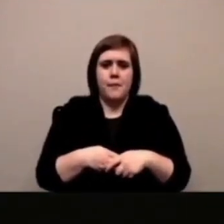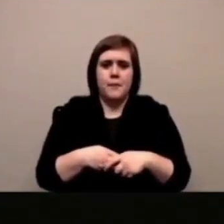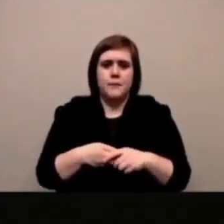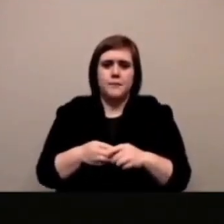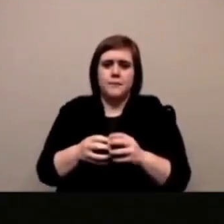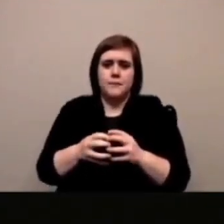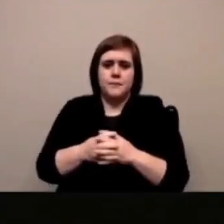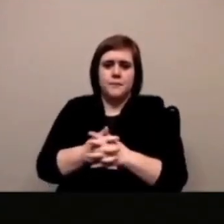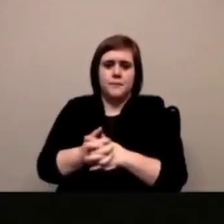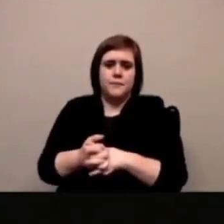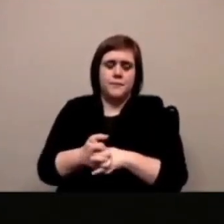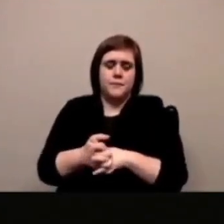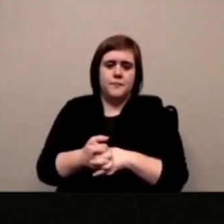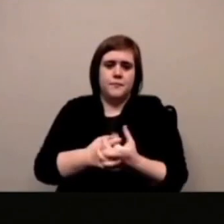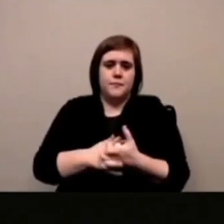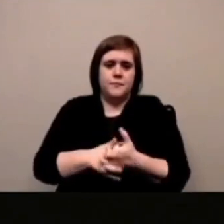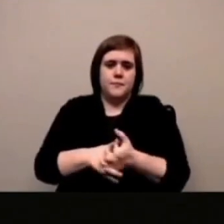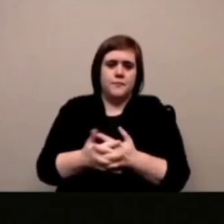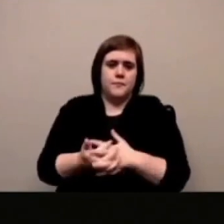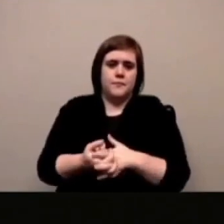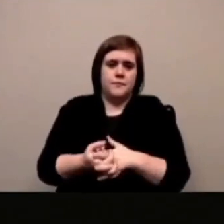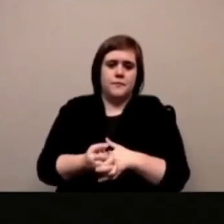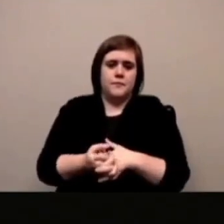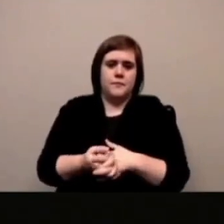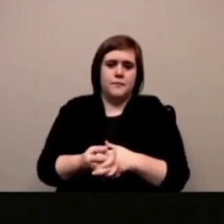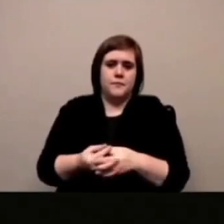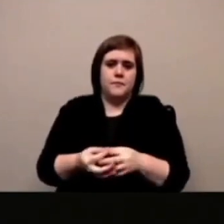いでは続けていきたいと思います